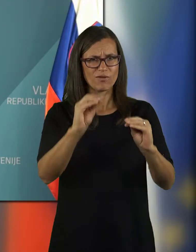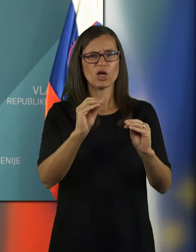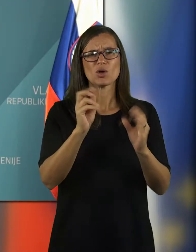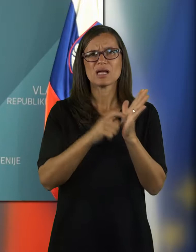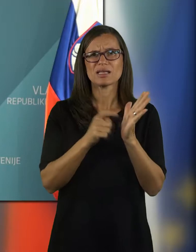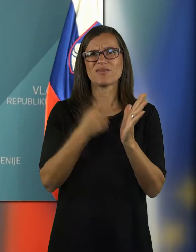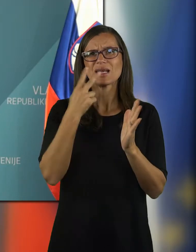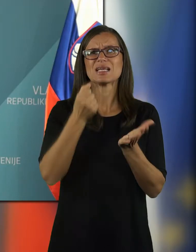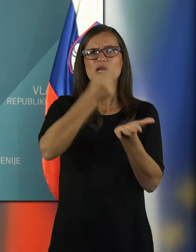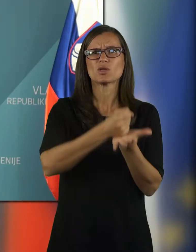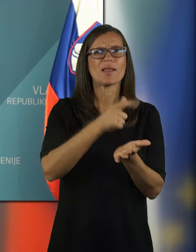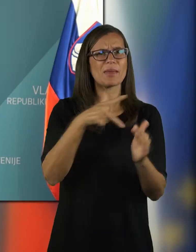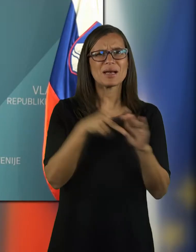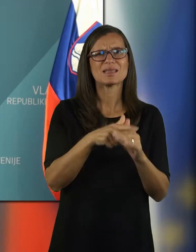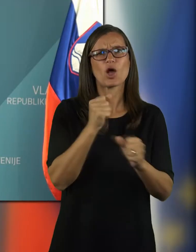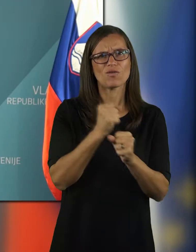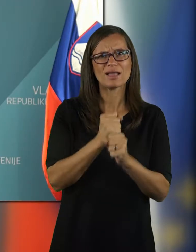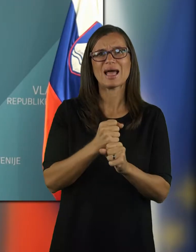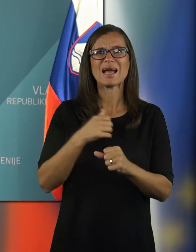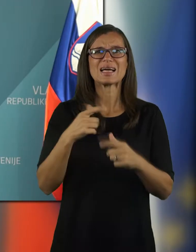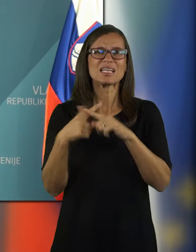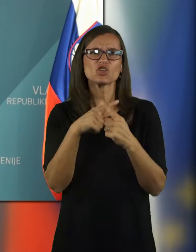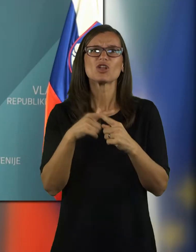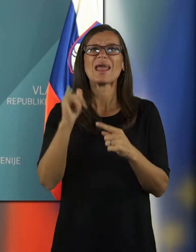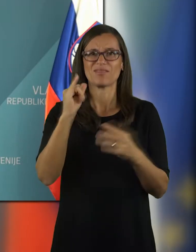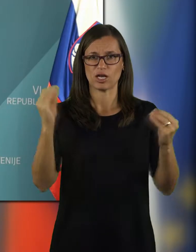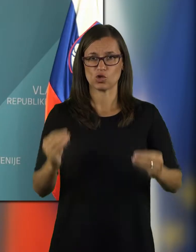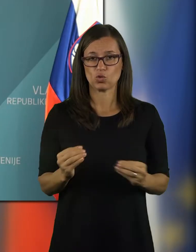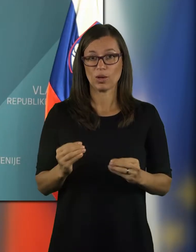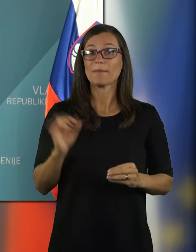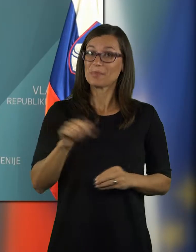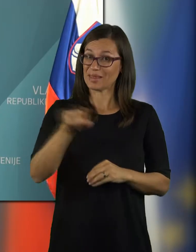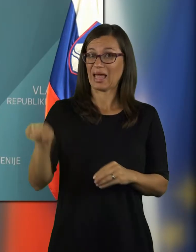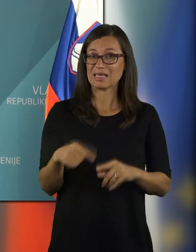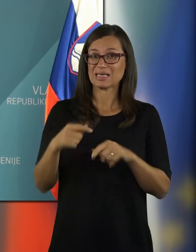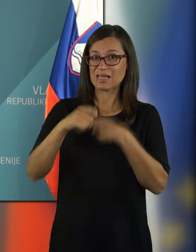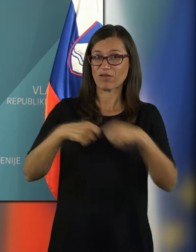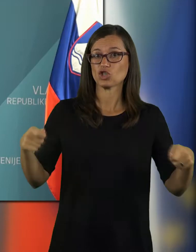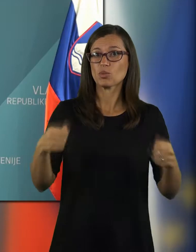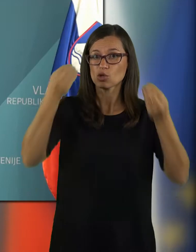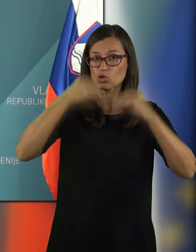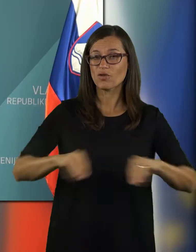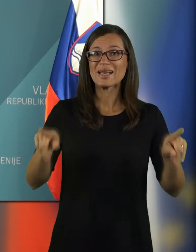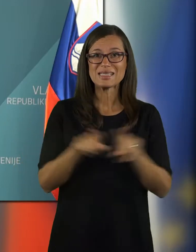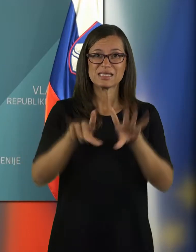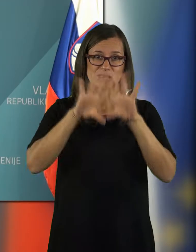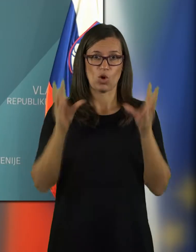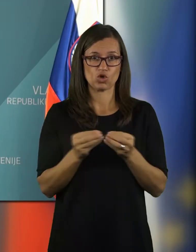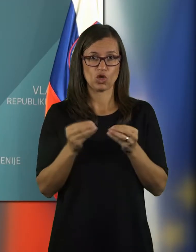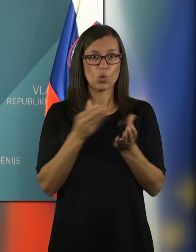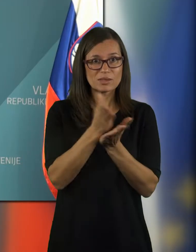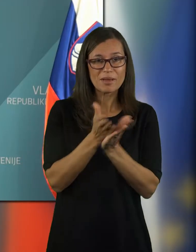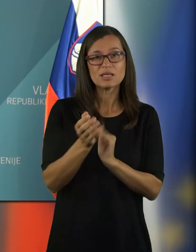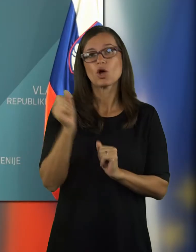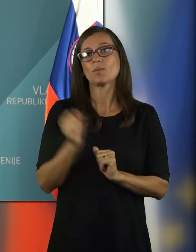zagotavljanja neprekinjenega delovanja kritične infrastrukture, da jih zavežemo k spoštovanju istih splošnih usmeritev,